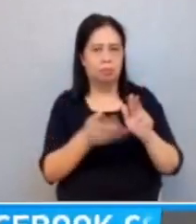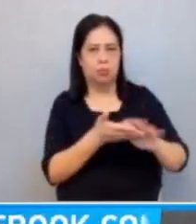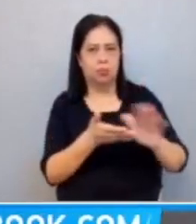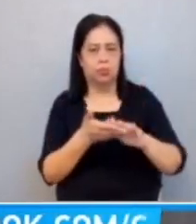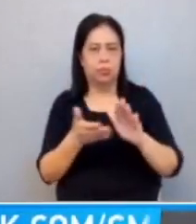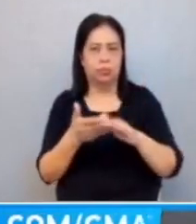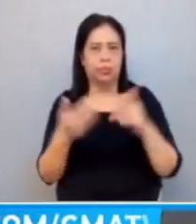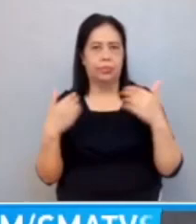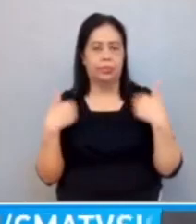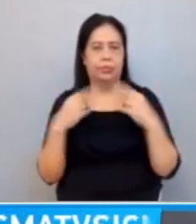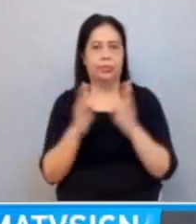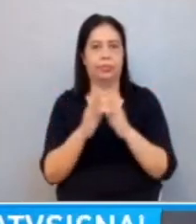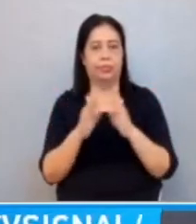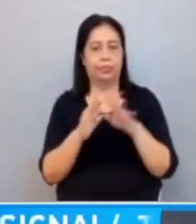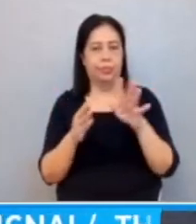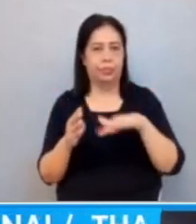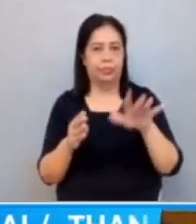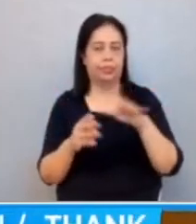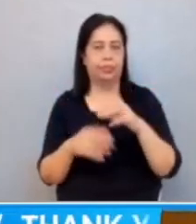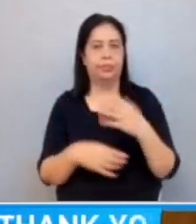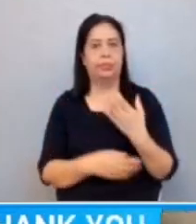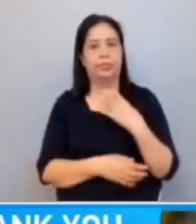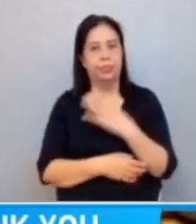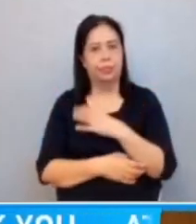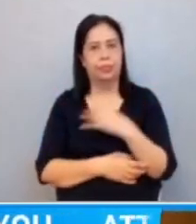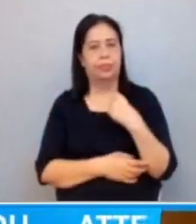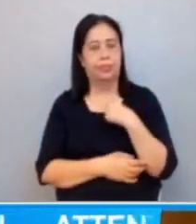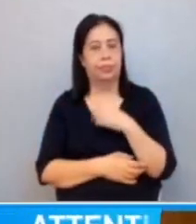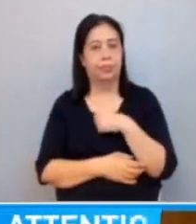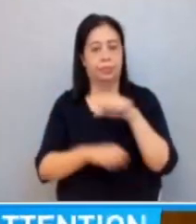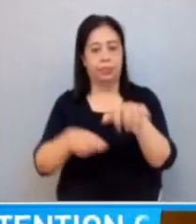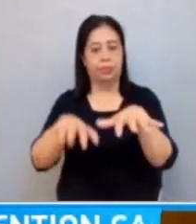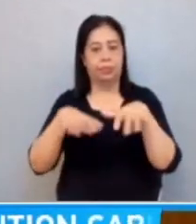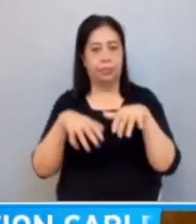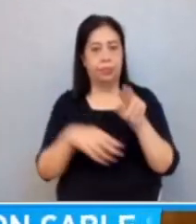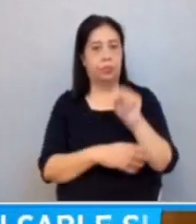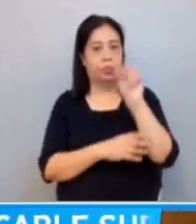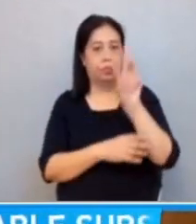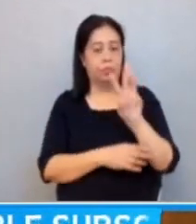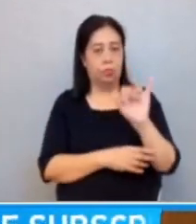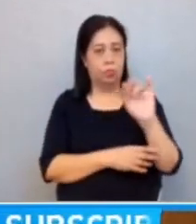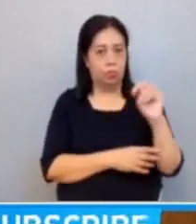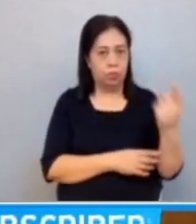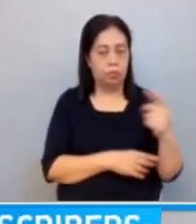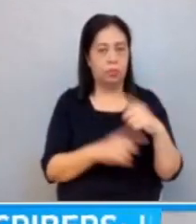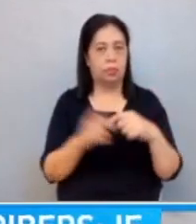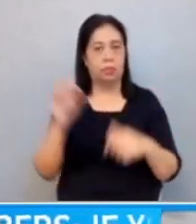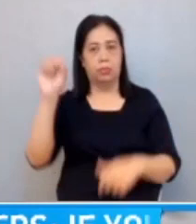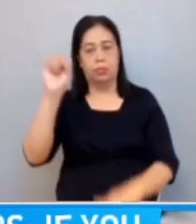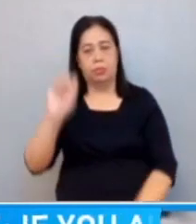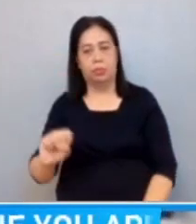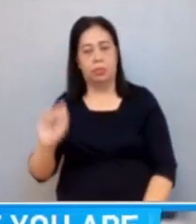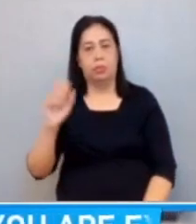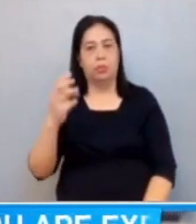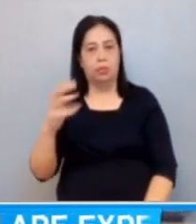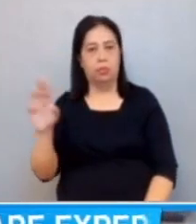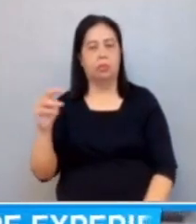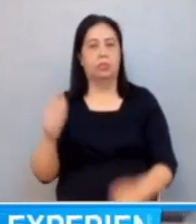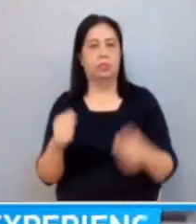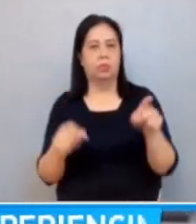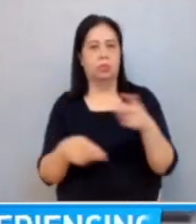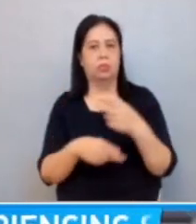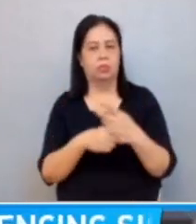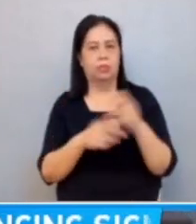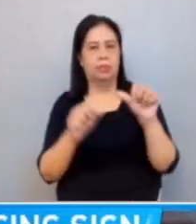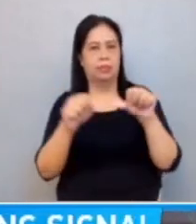ang session ng mga mambabatas. Ang session hall, north wing lobby at south wing lobby ay itinakdang bubble areas. Pili lang